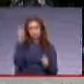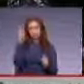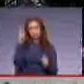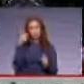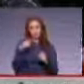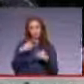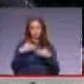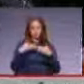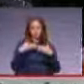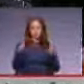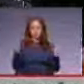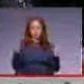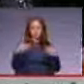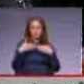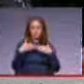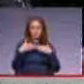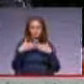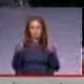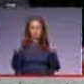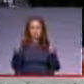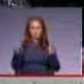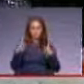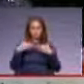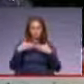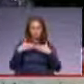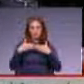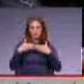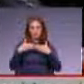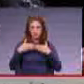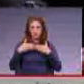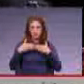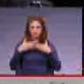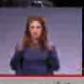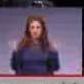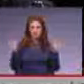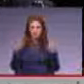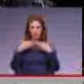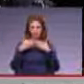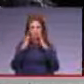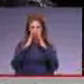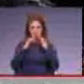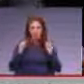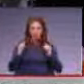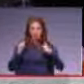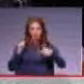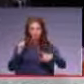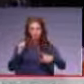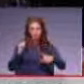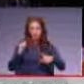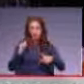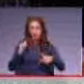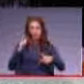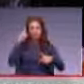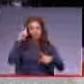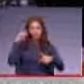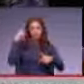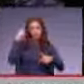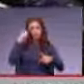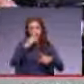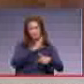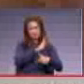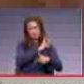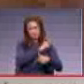فلسطين بتبص كده يعني خطوتين وتلاقي البوابة الثانية اللي هي مصر. ف